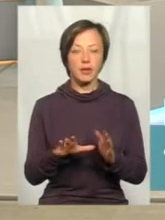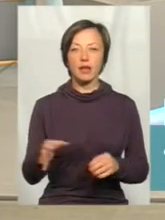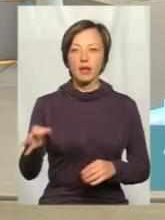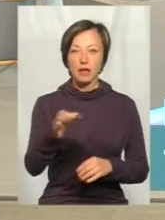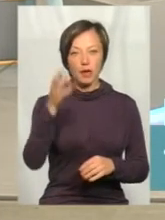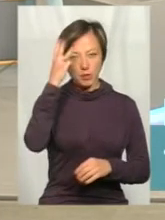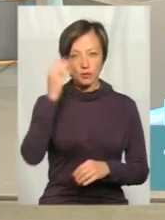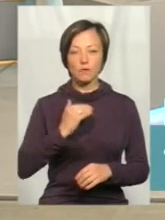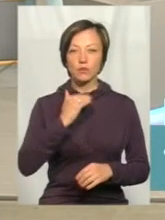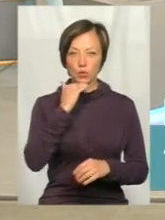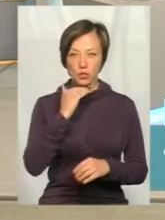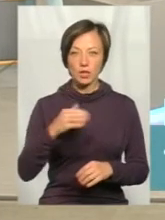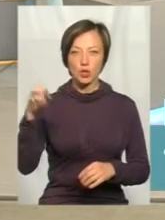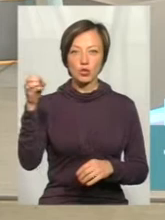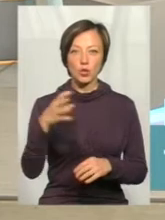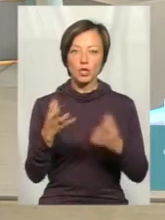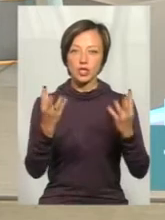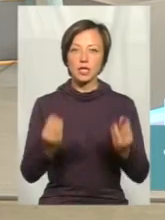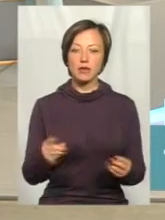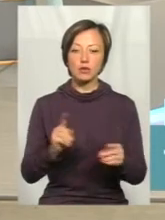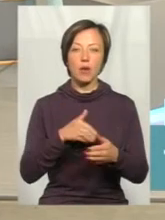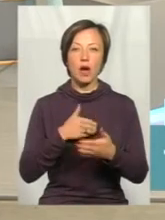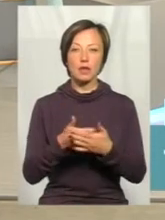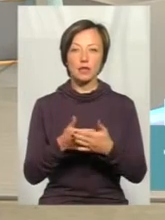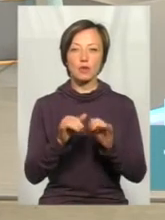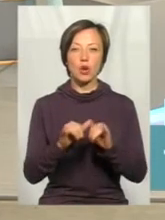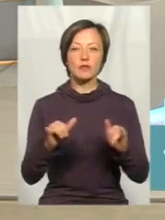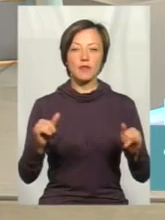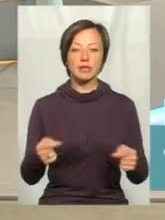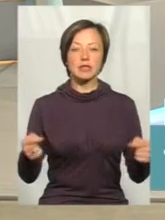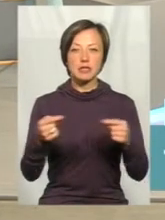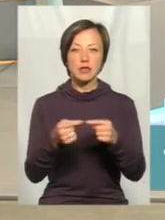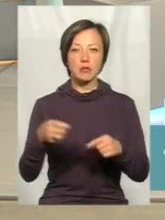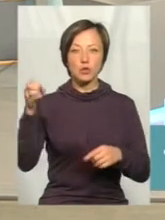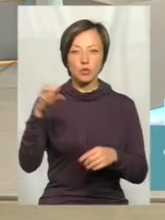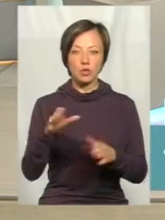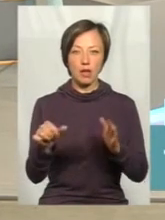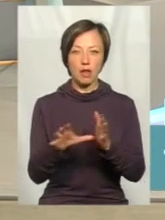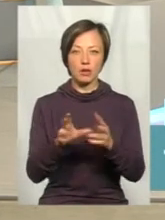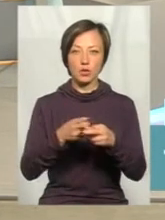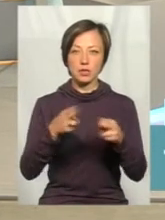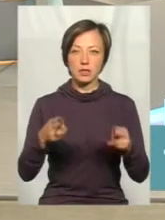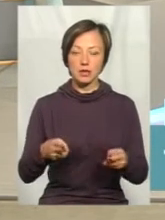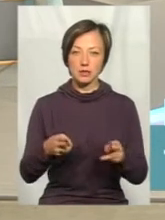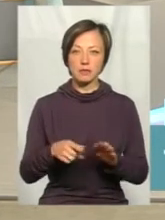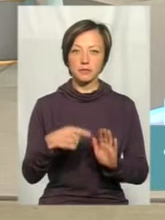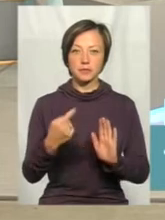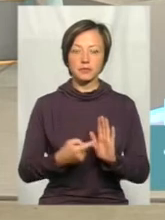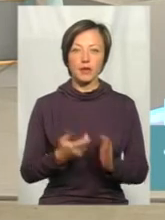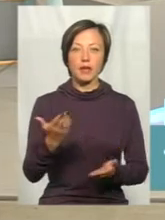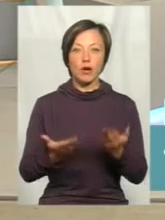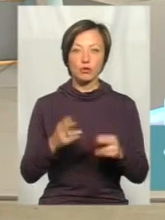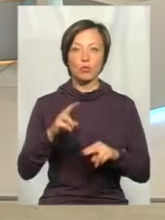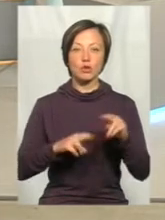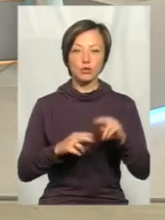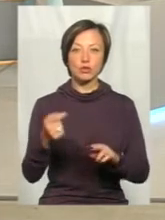Хмельниччині вдосталь сонячних днів, аби активно розвивати саме сонячні електростанції? Прошу, пане Степане. Якщо будують, значить